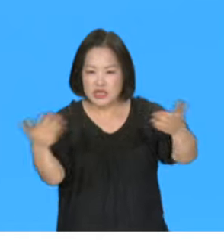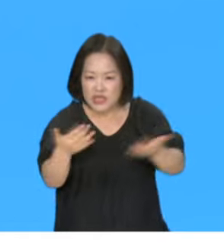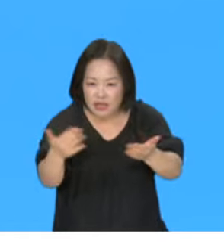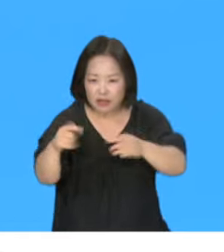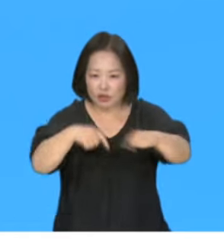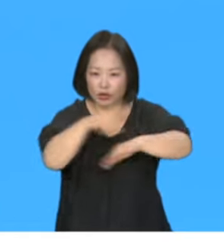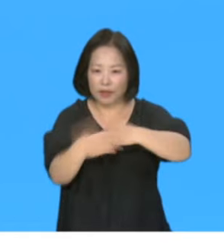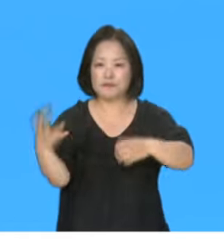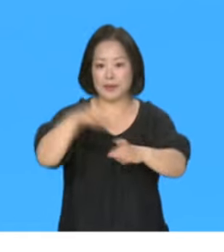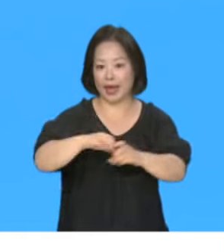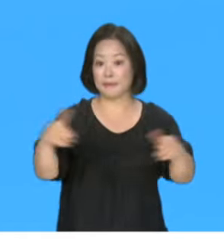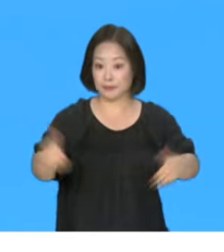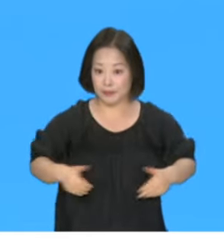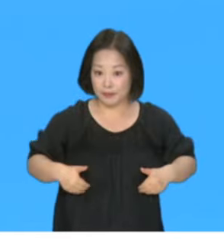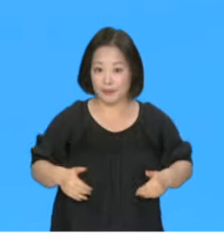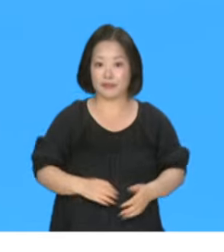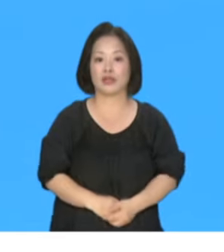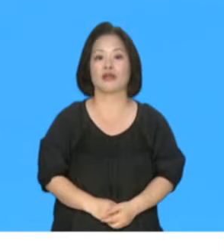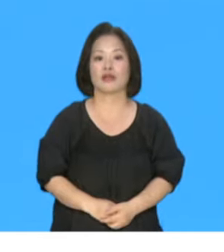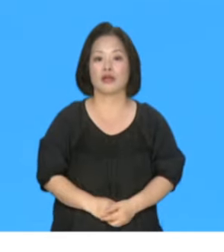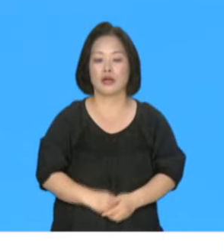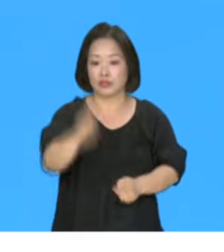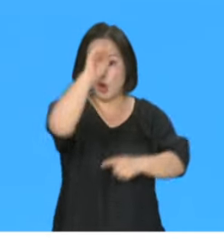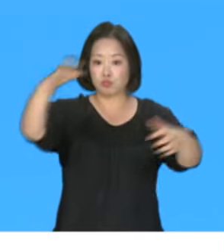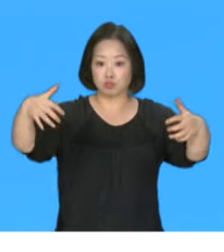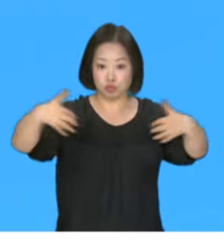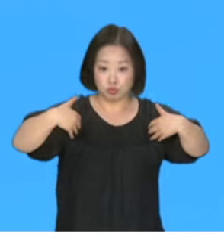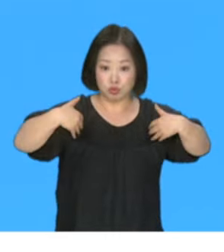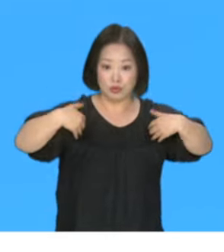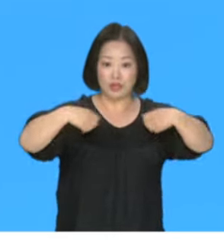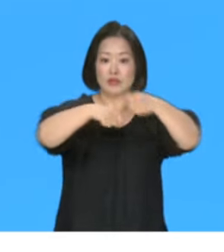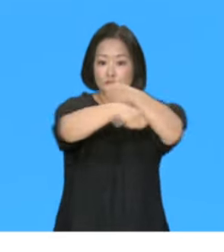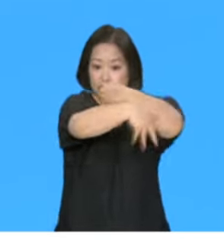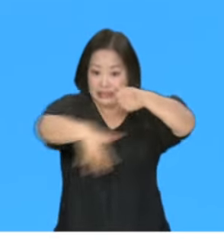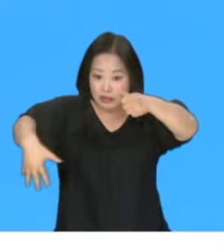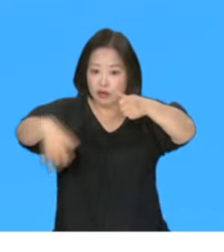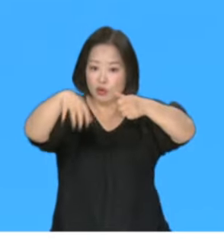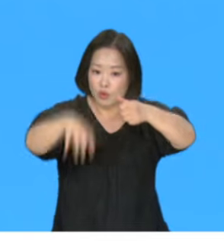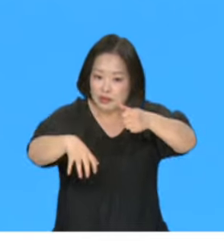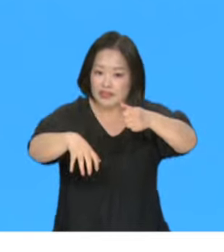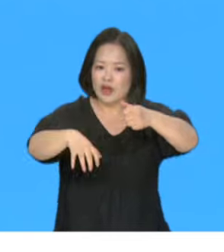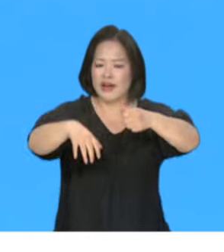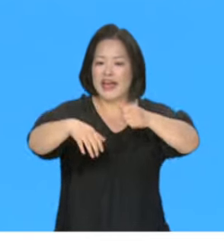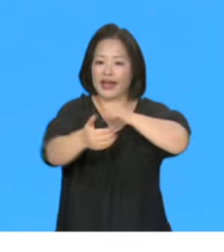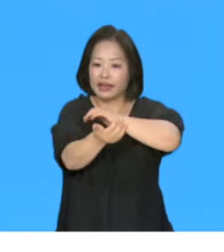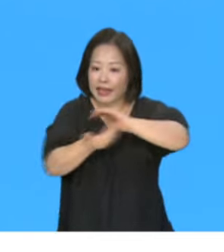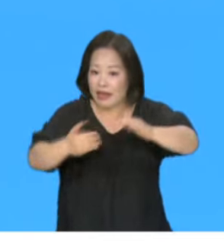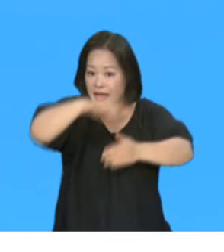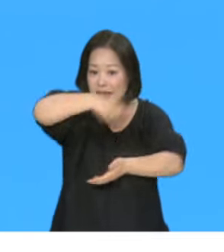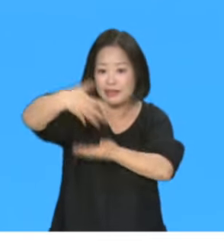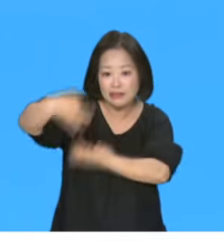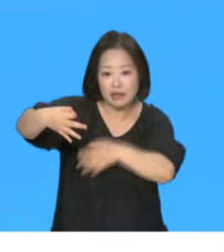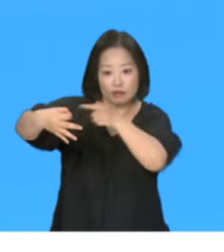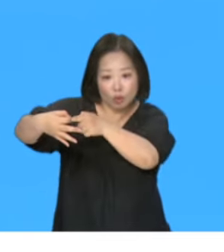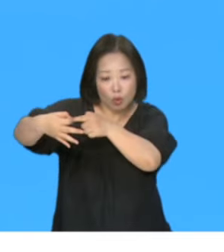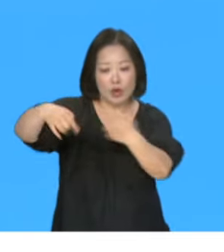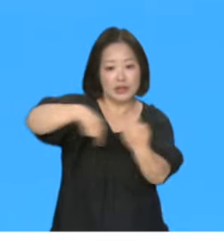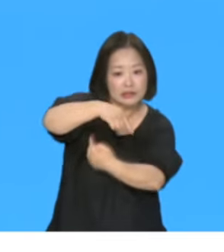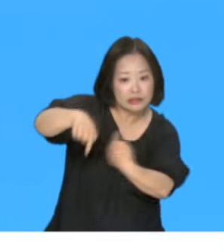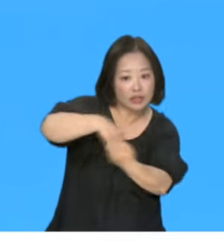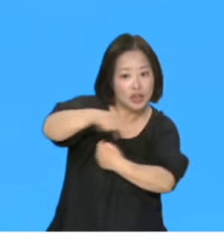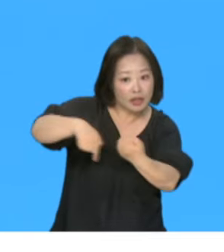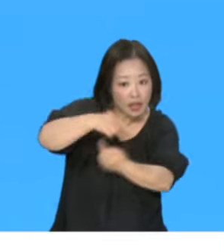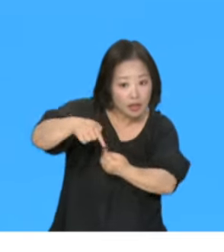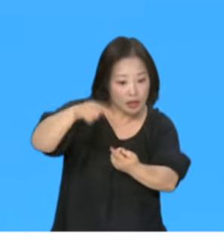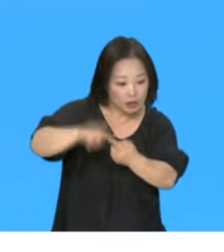정책에 반영해야 합니다. 각 부처의 예산 편성과 재정 운영도 철저하게